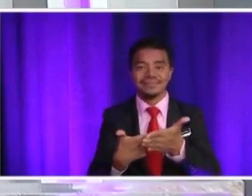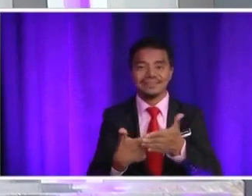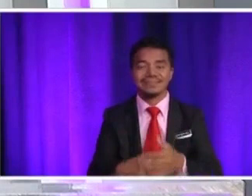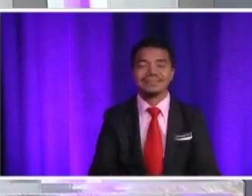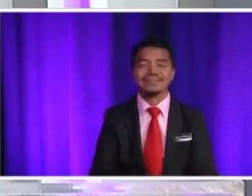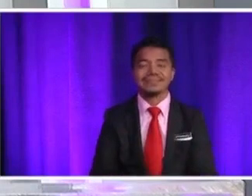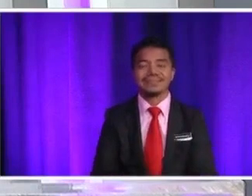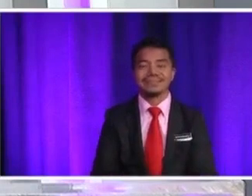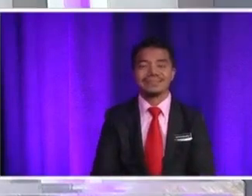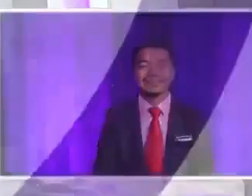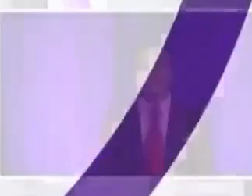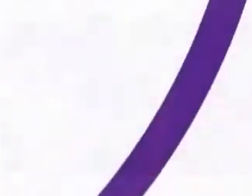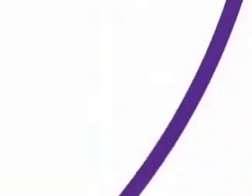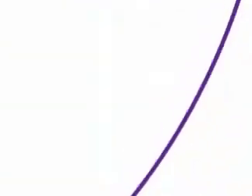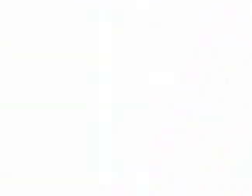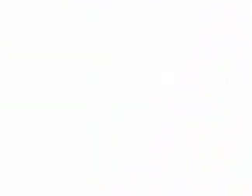KPM.